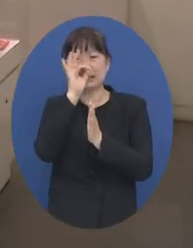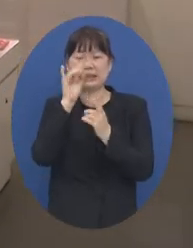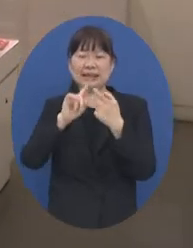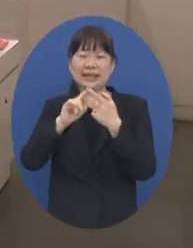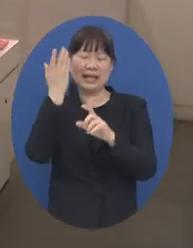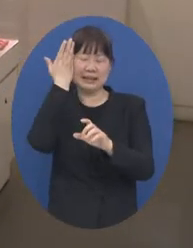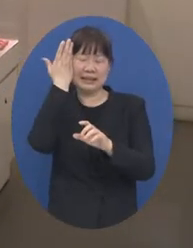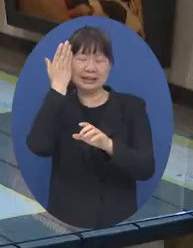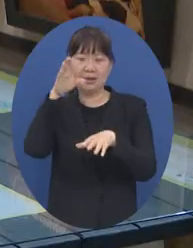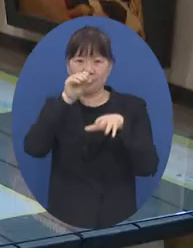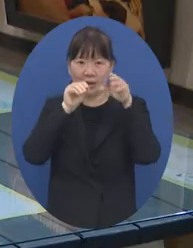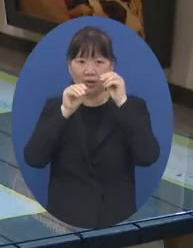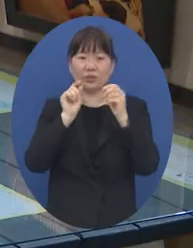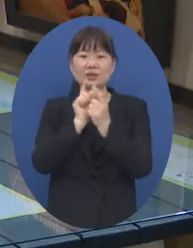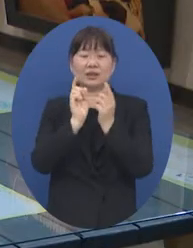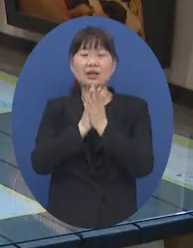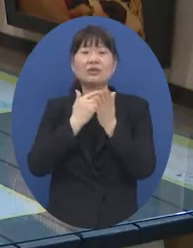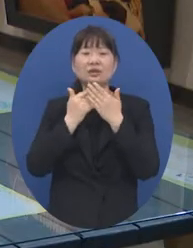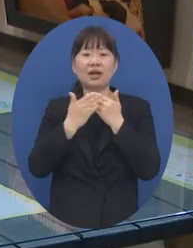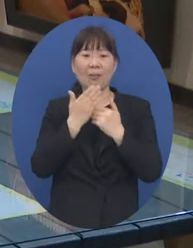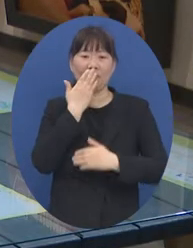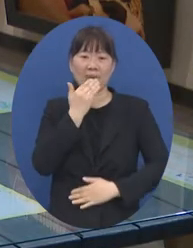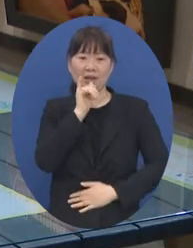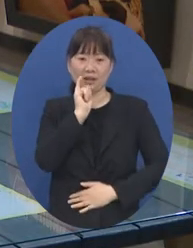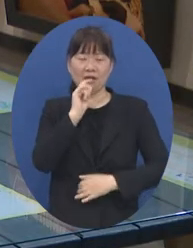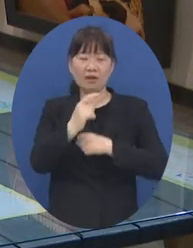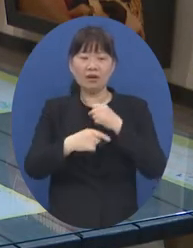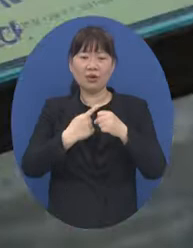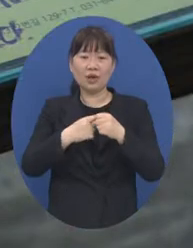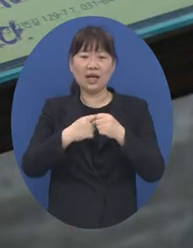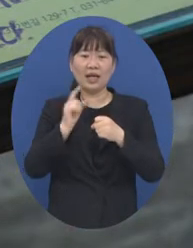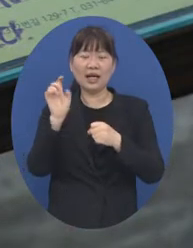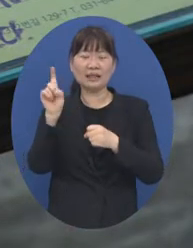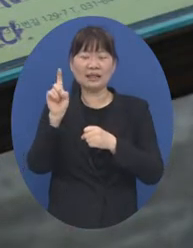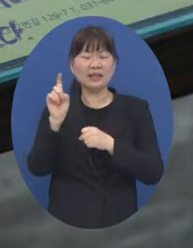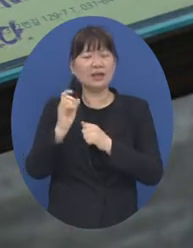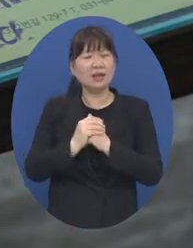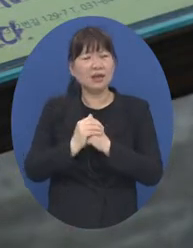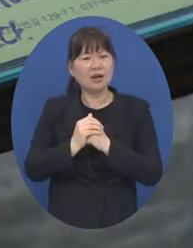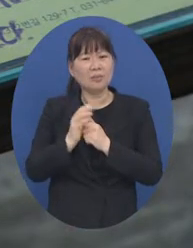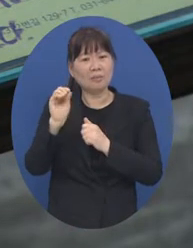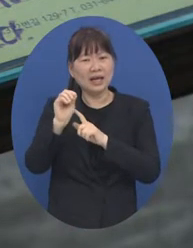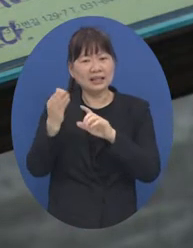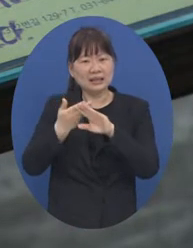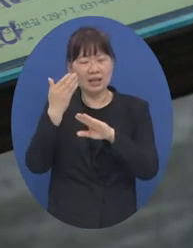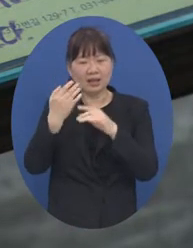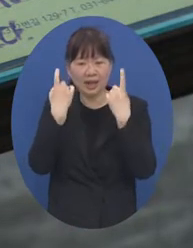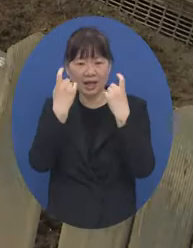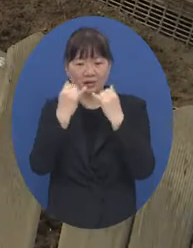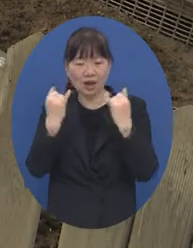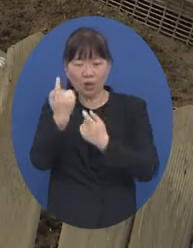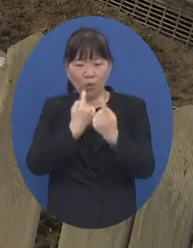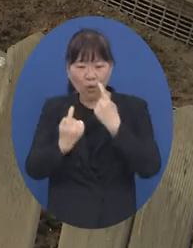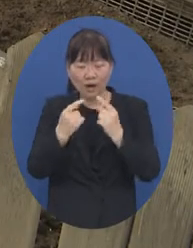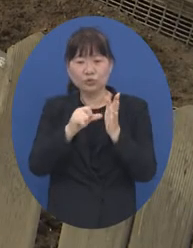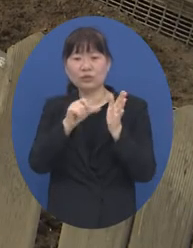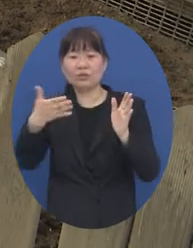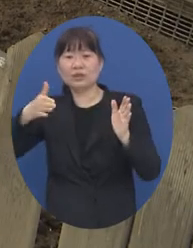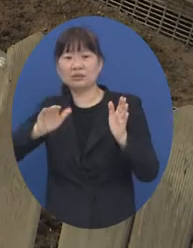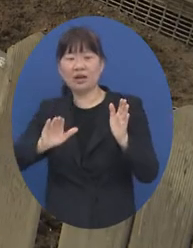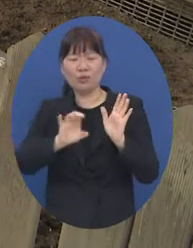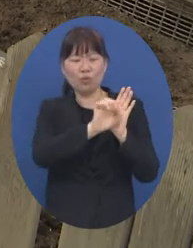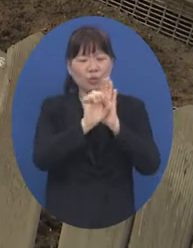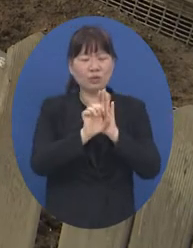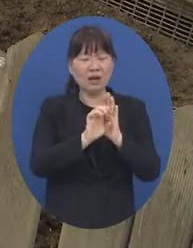배우고 직접 체험해 볼수 있는 곳입니다. 연간 10만 명의 관광들이 찾는 지역 명소였지만 코로나19로 단체 예약이